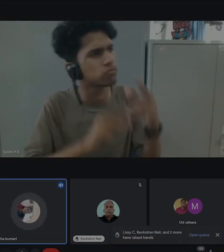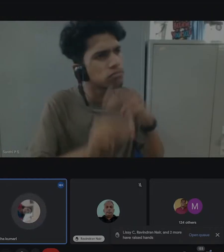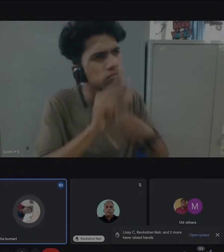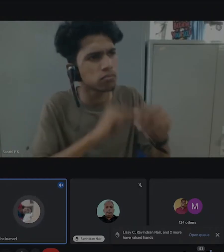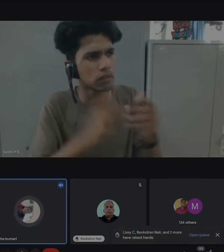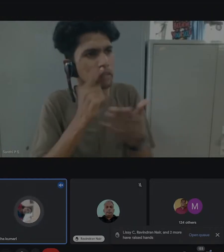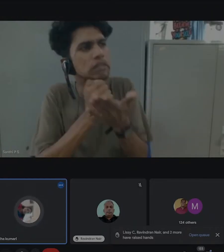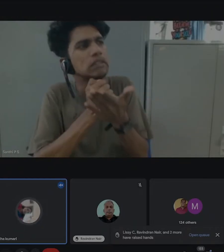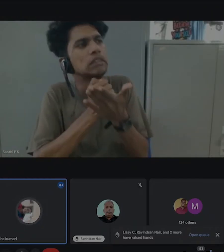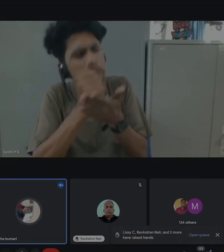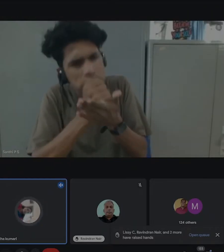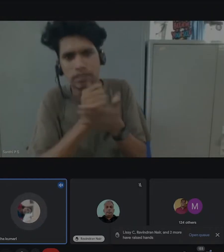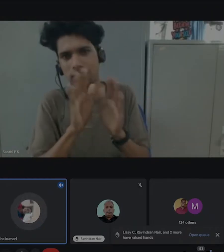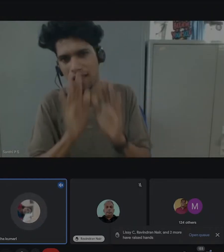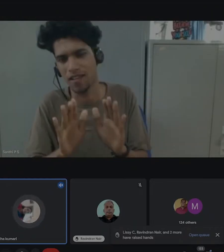അപ്പം